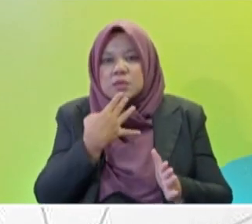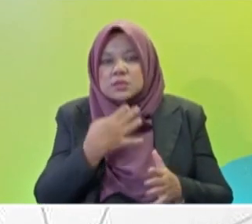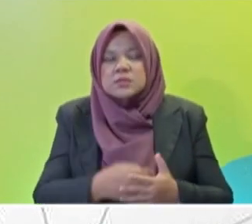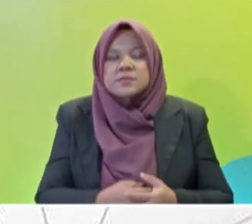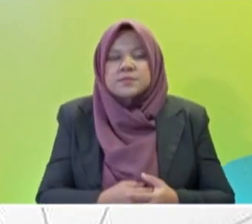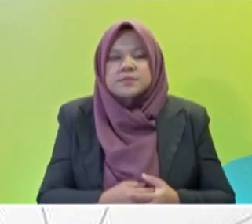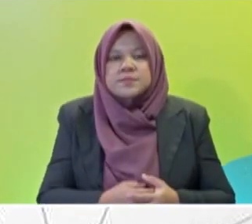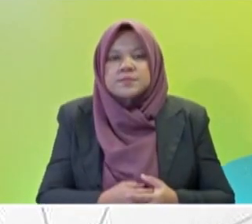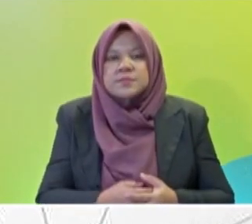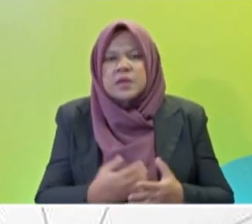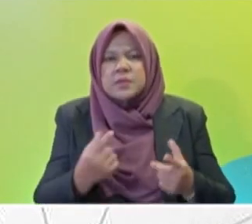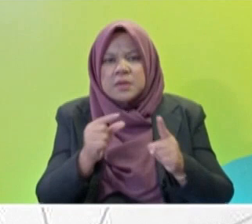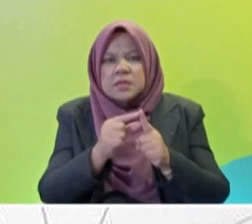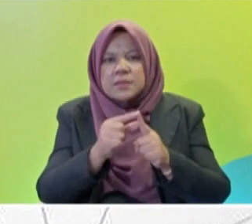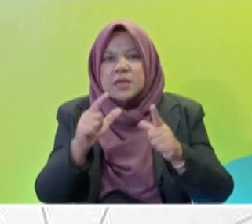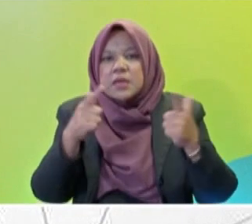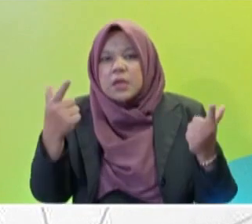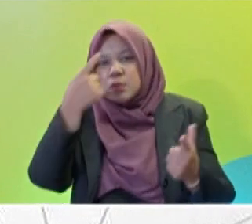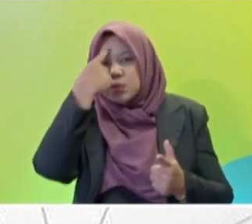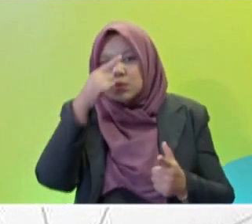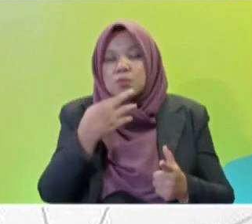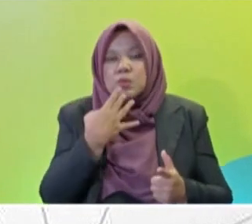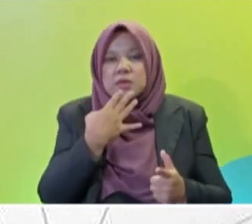seri warna ada telur dan juga ada